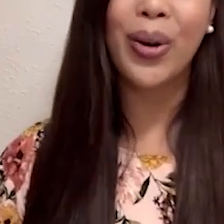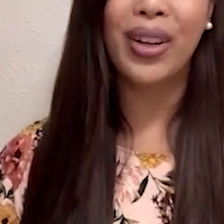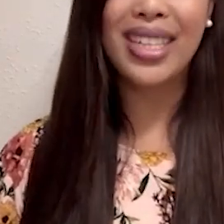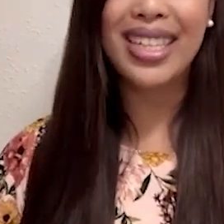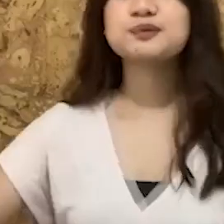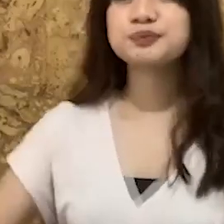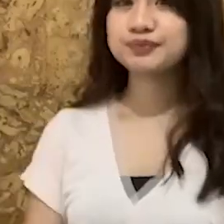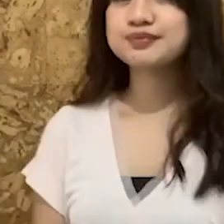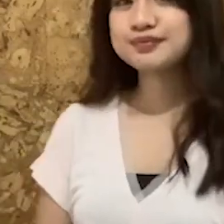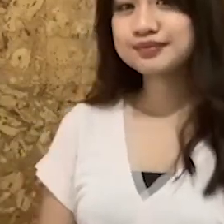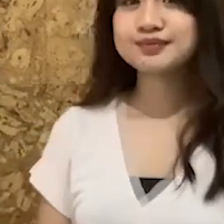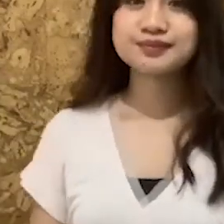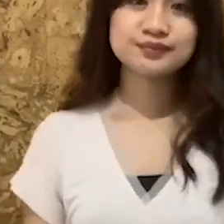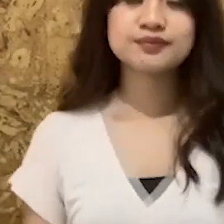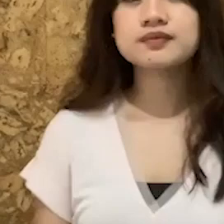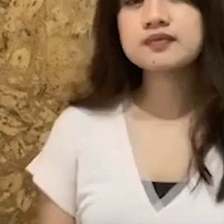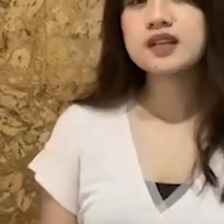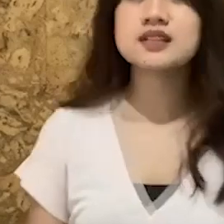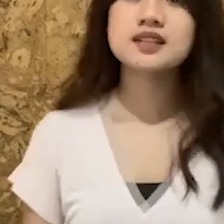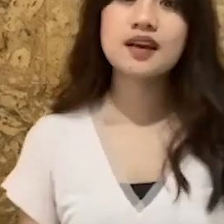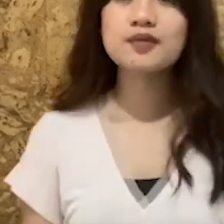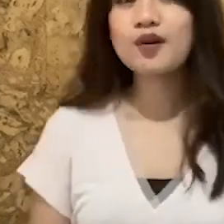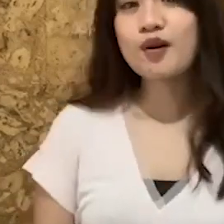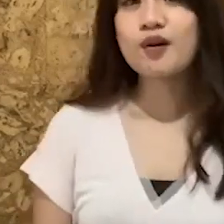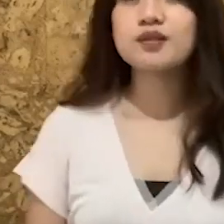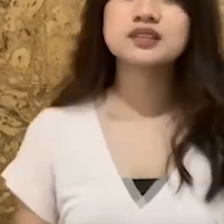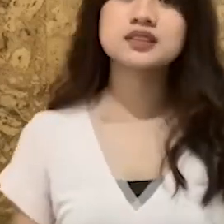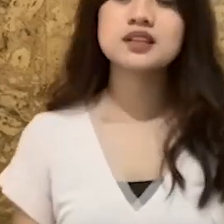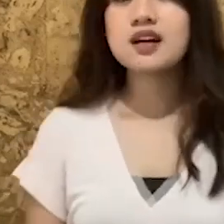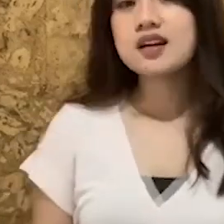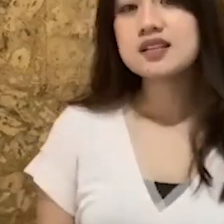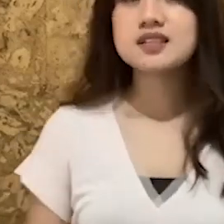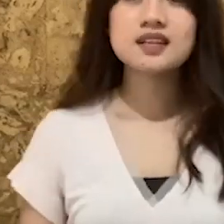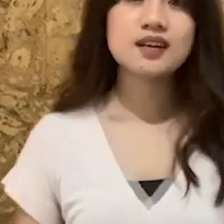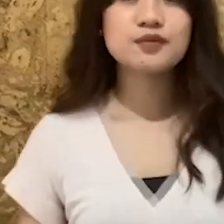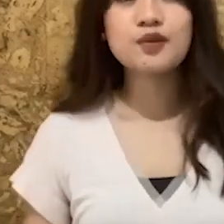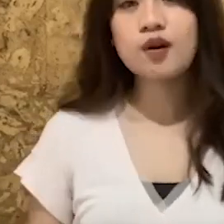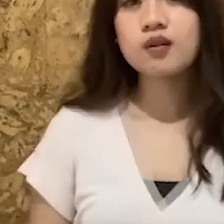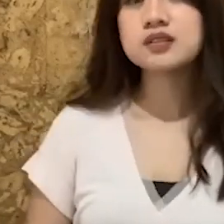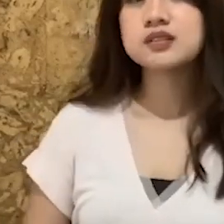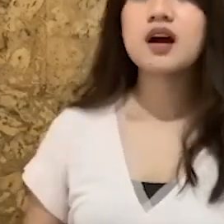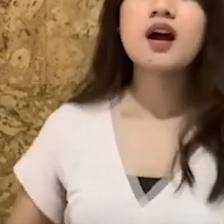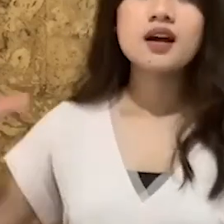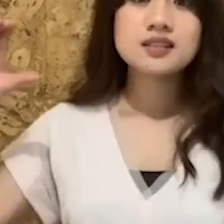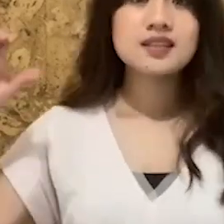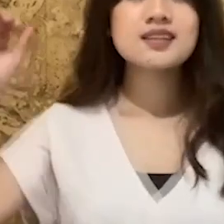CFO, CFO, CFO, CFO,